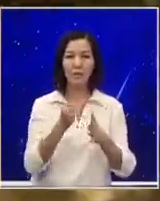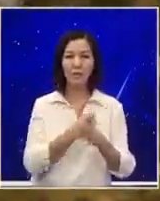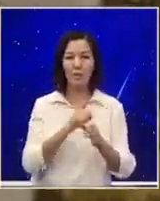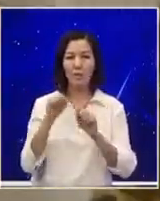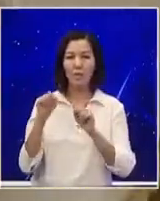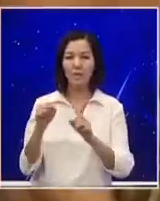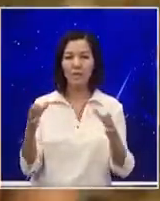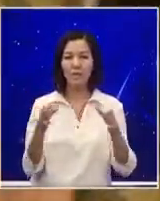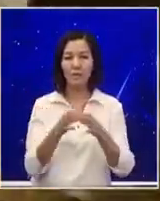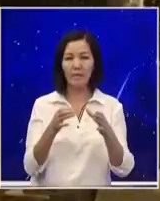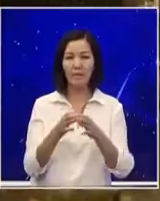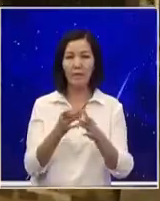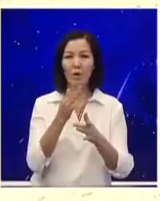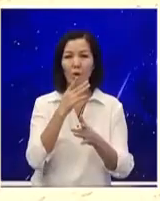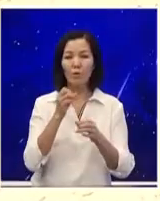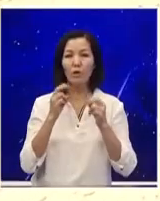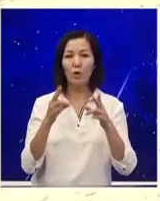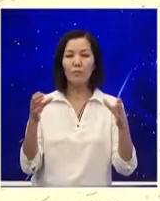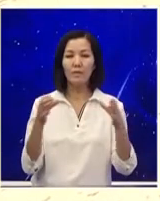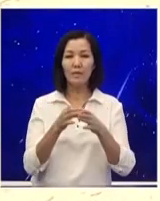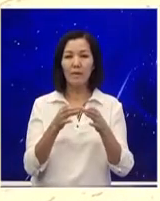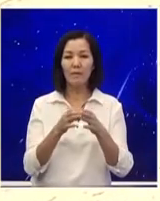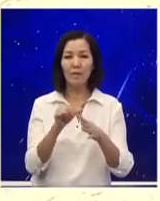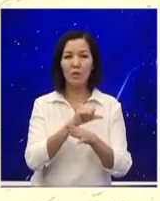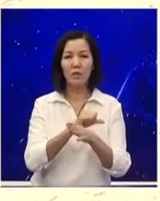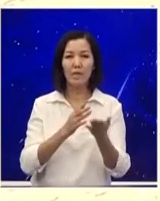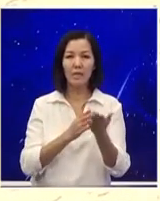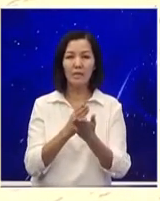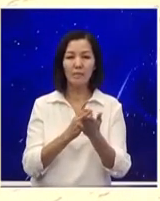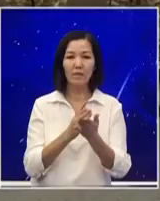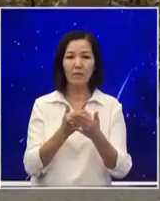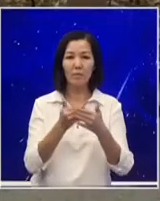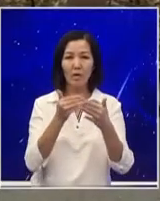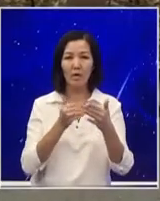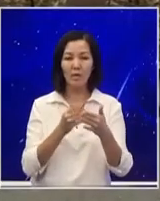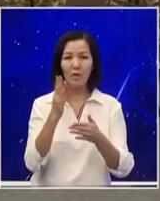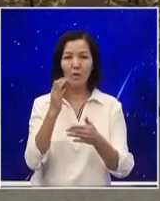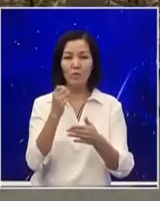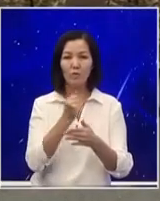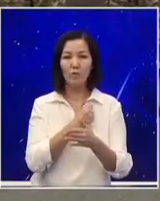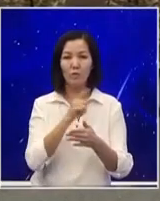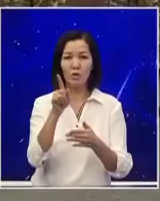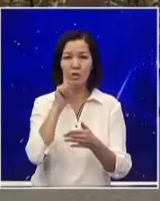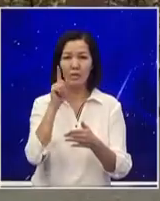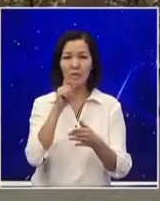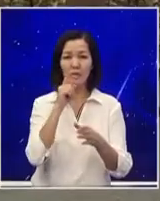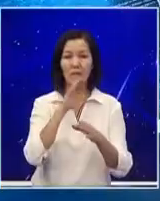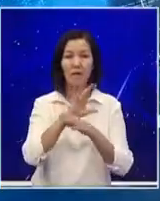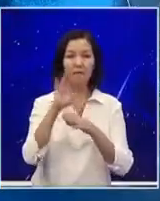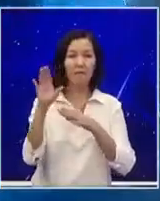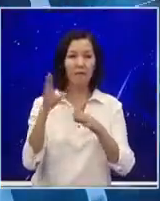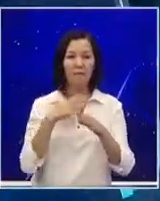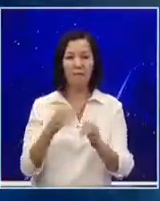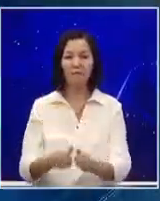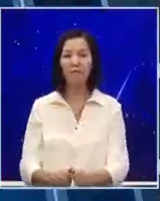жөніндегі департаменттен ұлттық қауіпсіздік комитеті шекара қызметіне осыған дейін 400-ден аса жас аттанып кеткен.